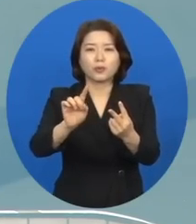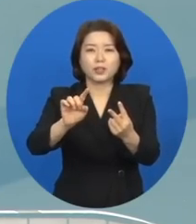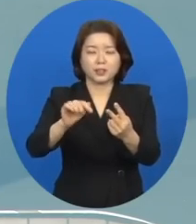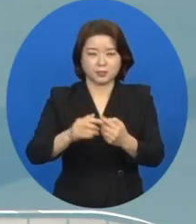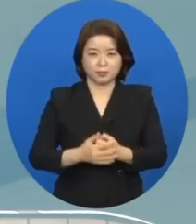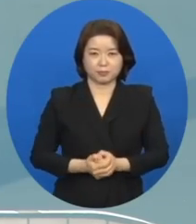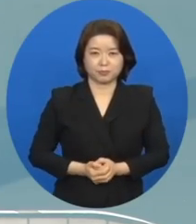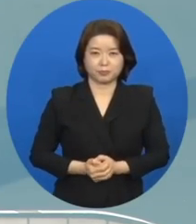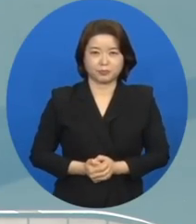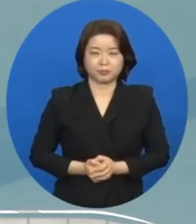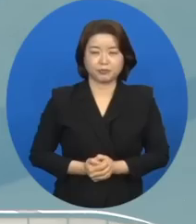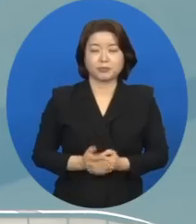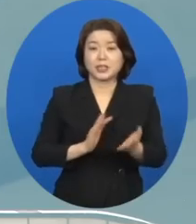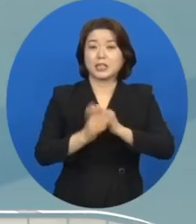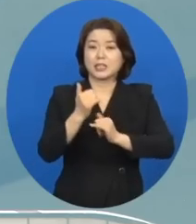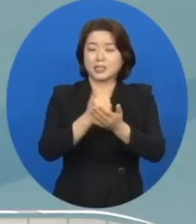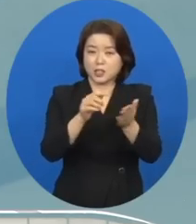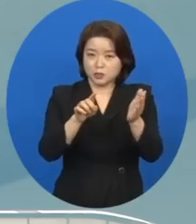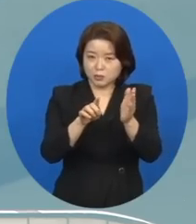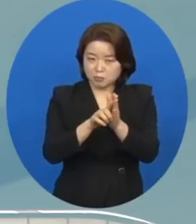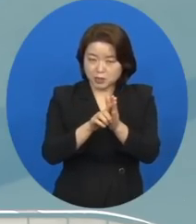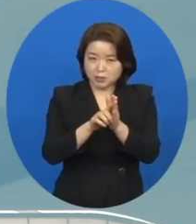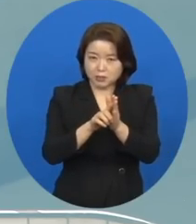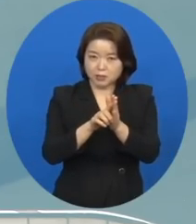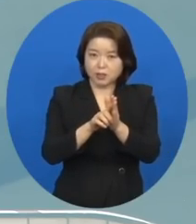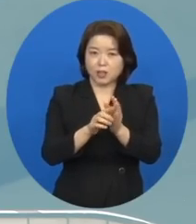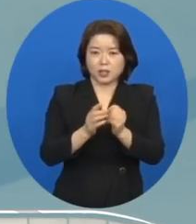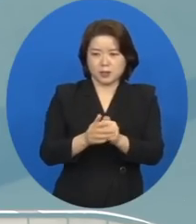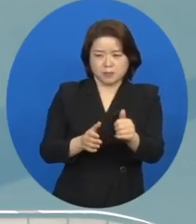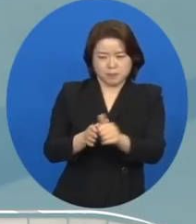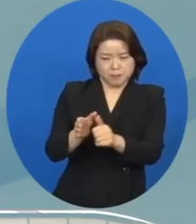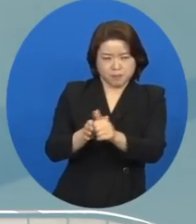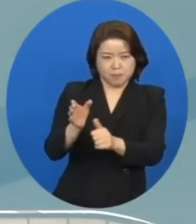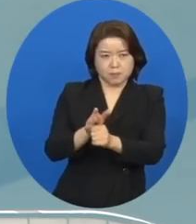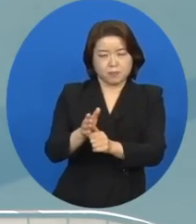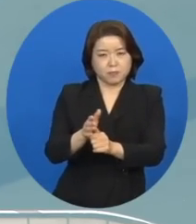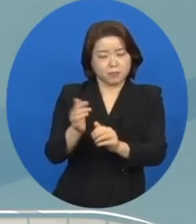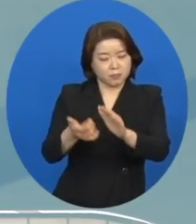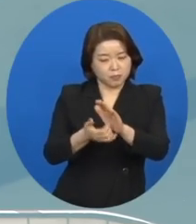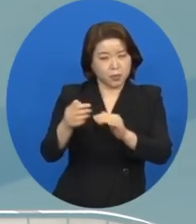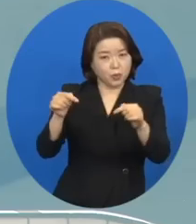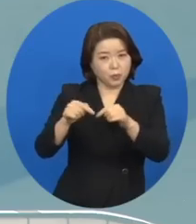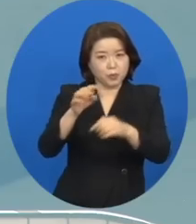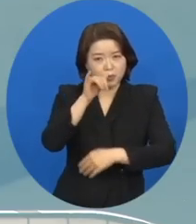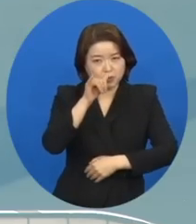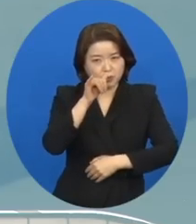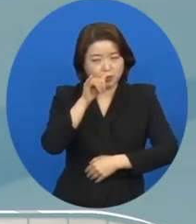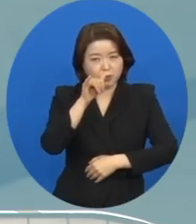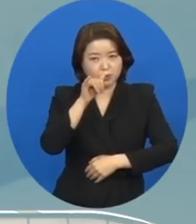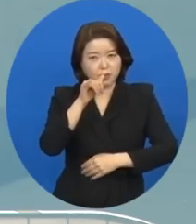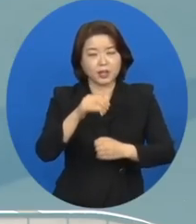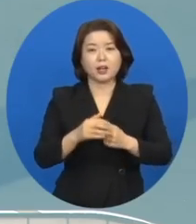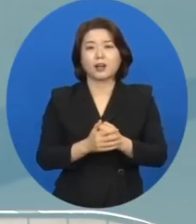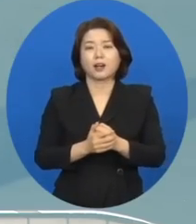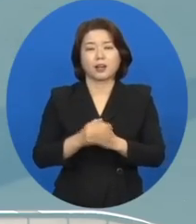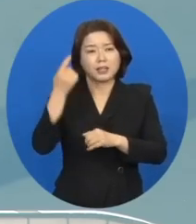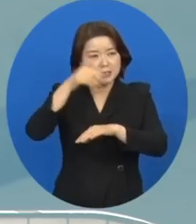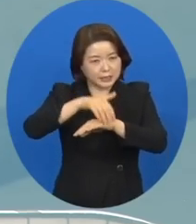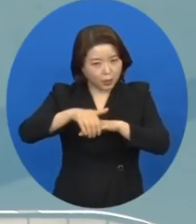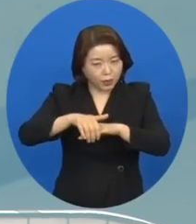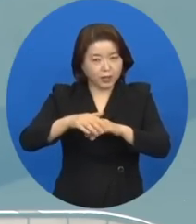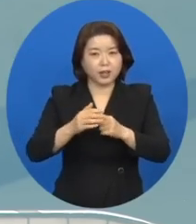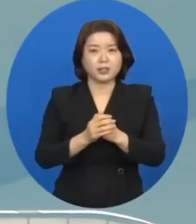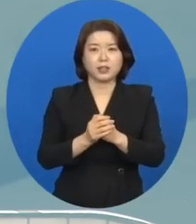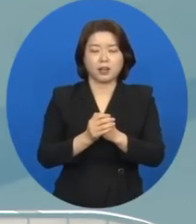이들은요, 예수님을 믿기는커녕 죽이려고 모의를 했다라고 했습니다. 이 모의하다, 뭐 계획하다,